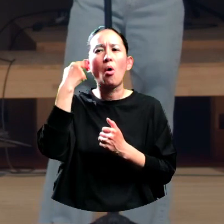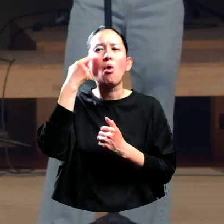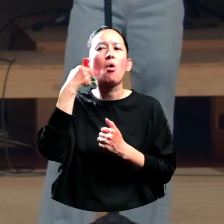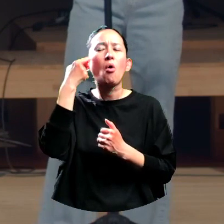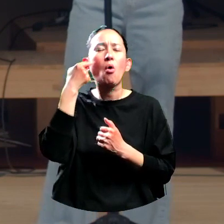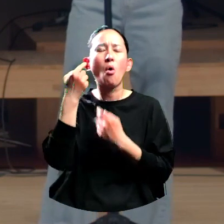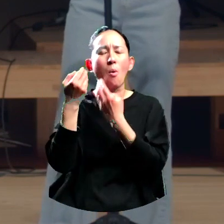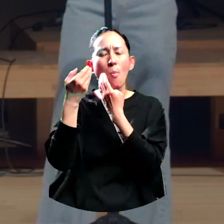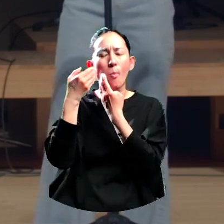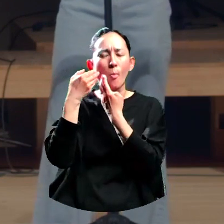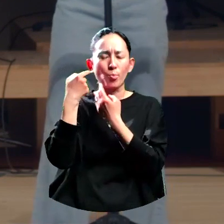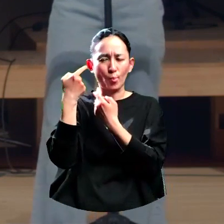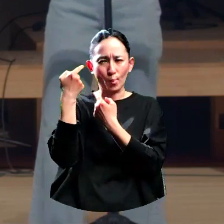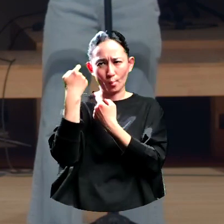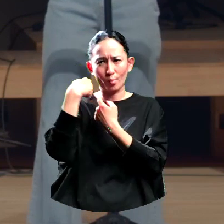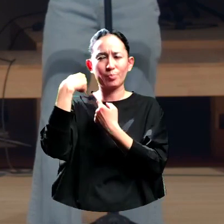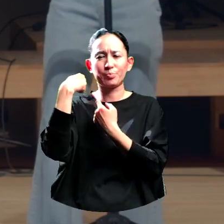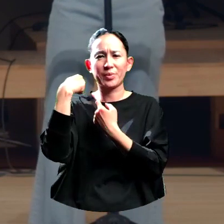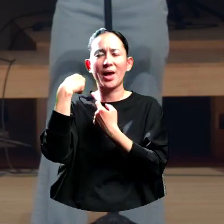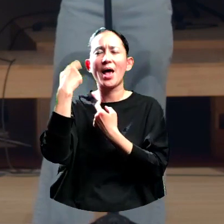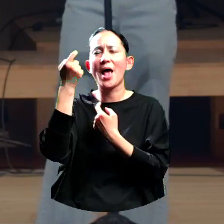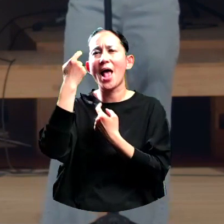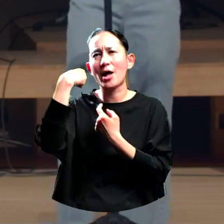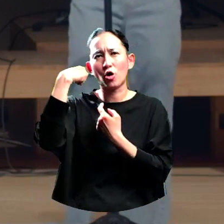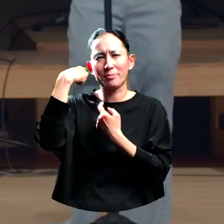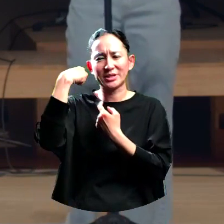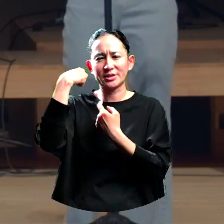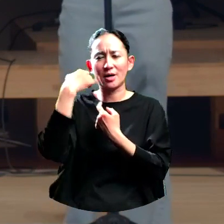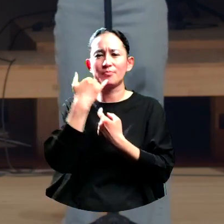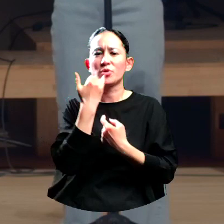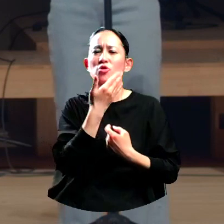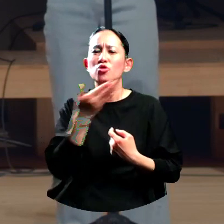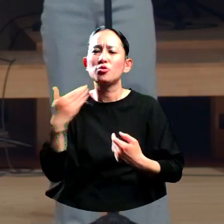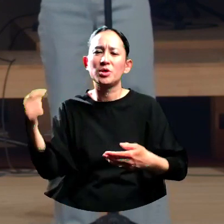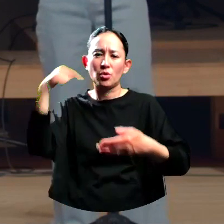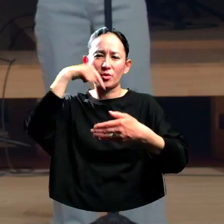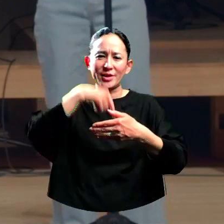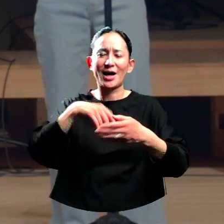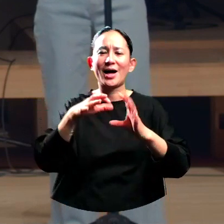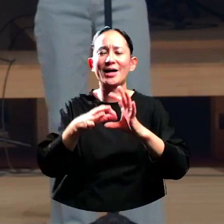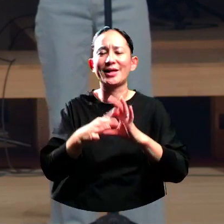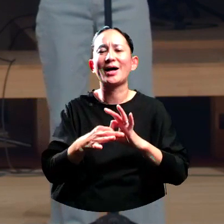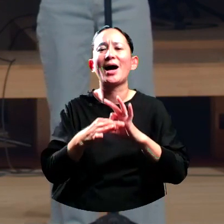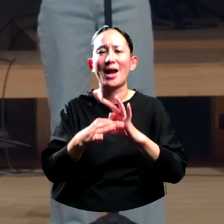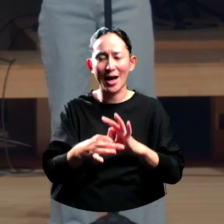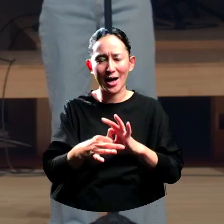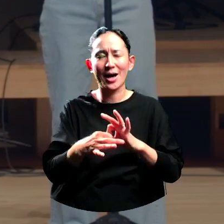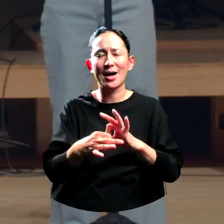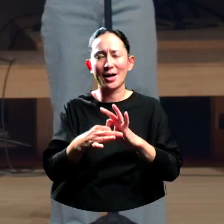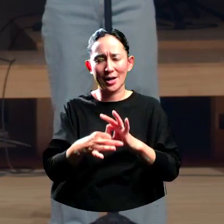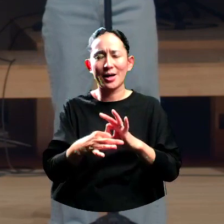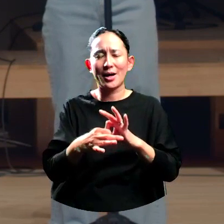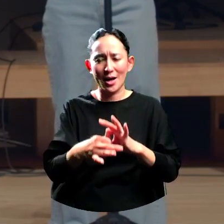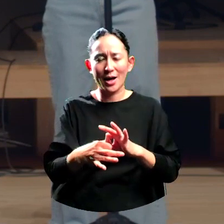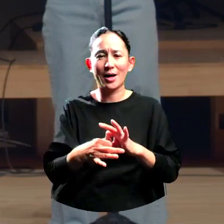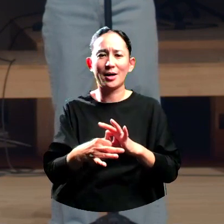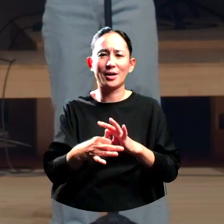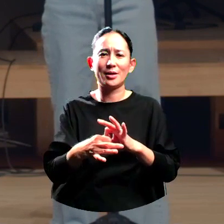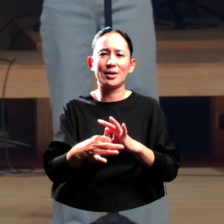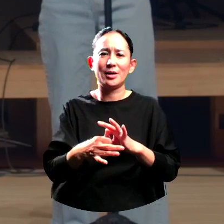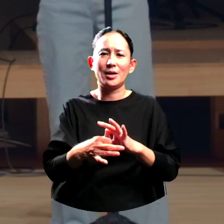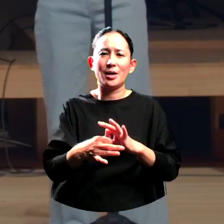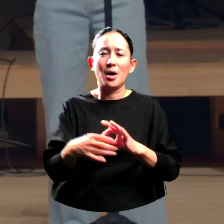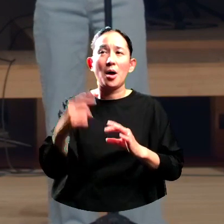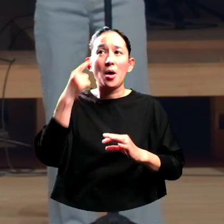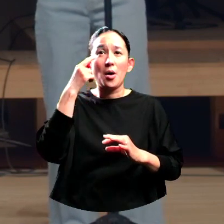没。 And my right cheekbone caved in. 海の中の事故でしたから、当たりどころ悪ければ、例えば目にヒットしてたら目は失